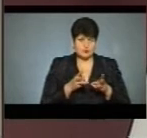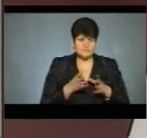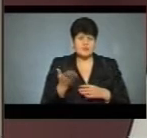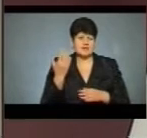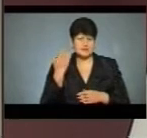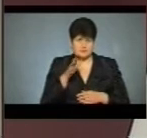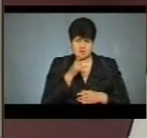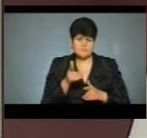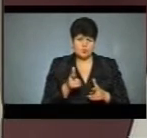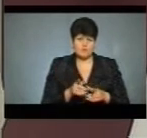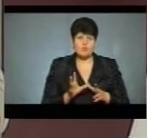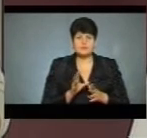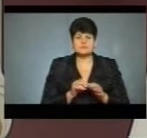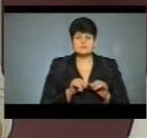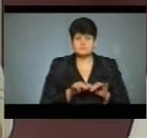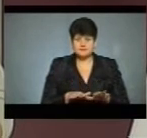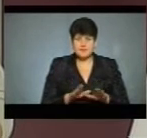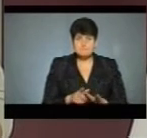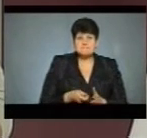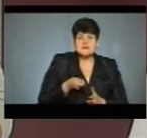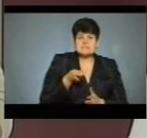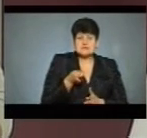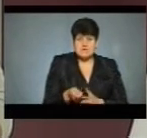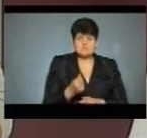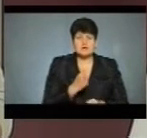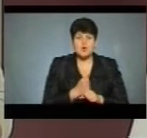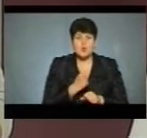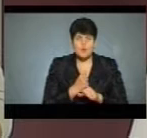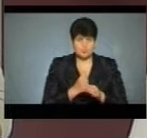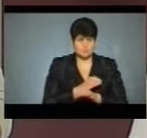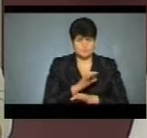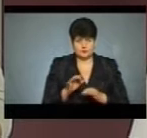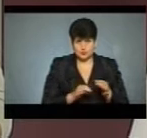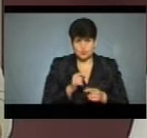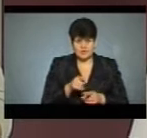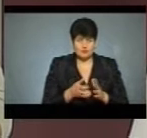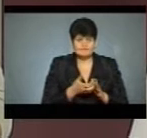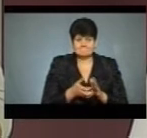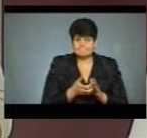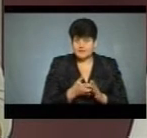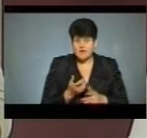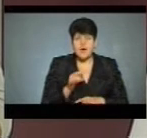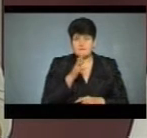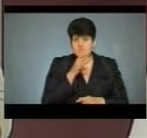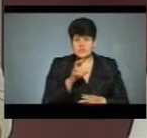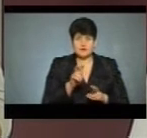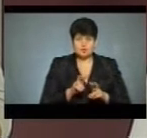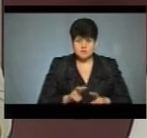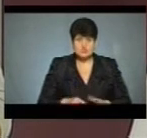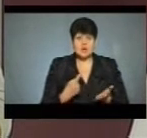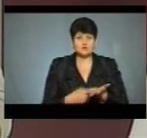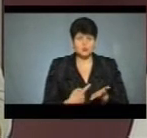під час підготовчого провадження представило у суді робочий проєкт реконструкції котельні, у ньому виявили недоліки, а під час дослідження